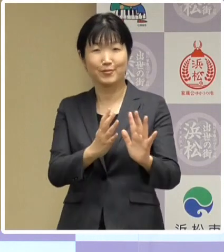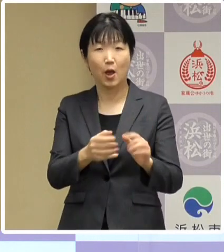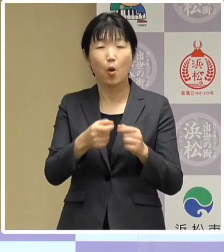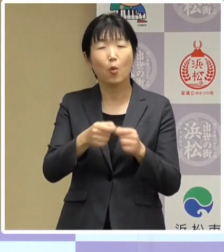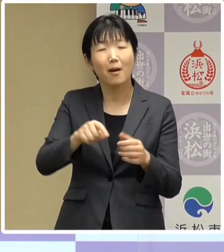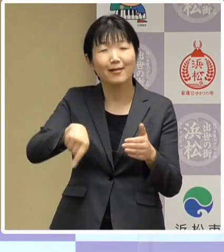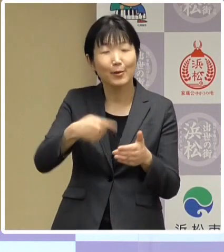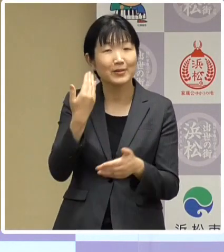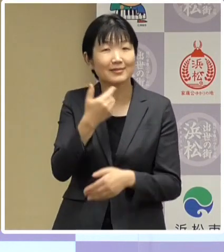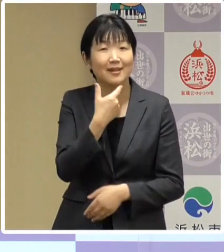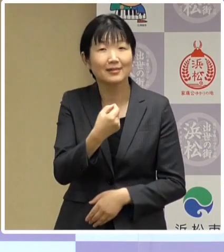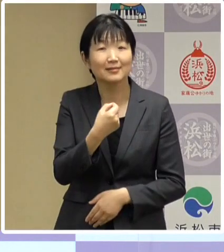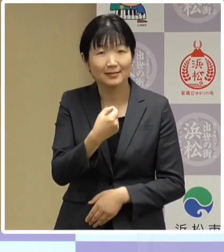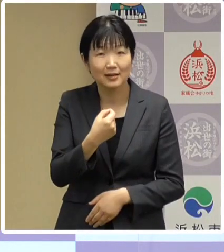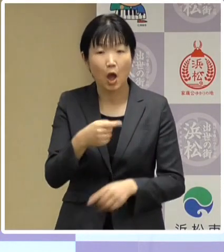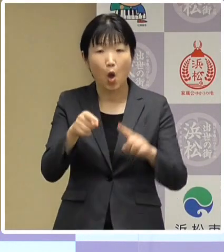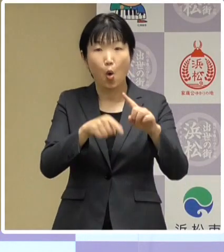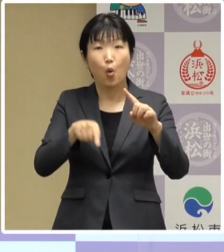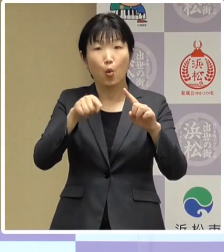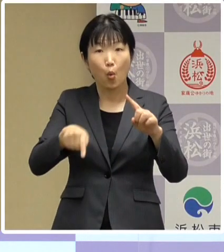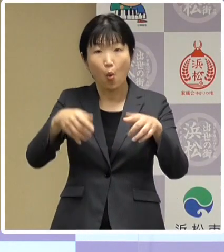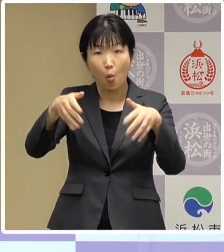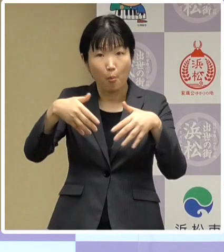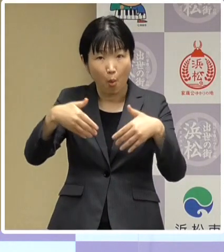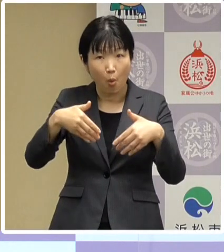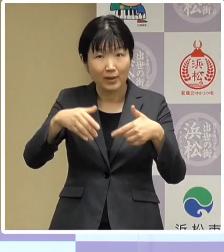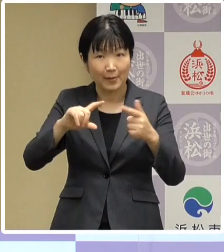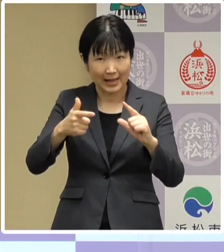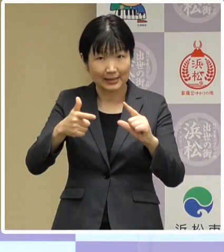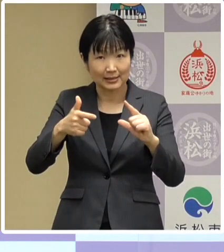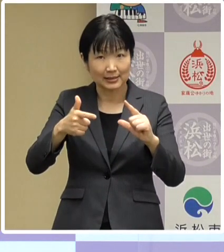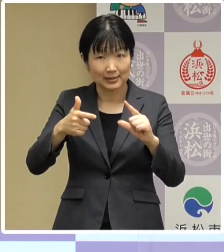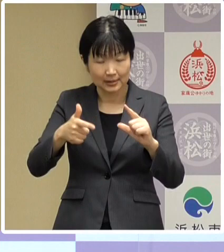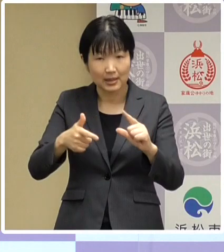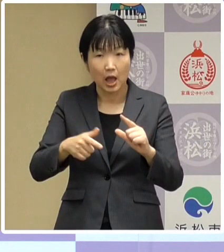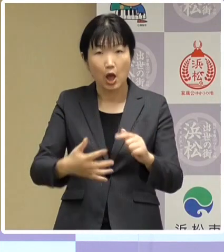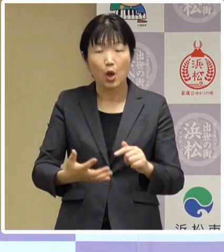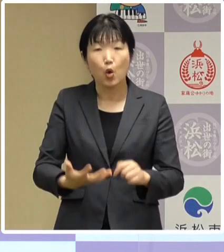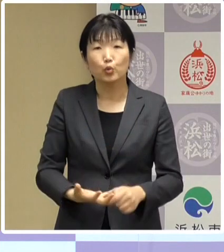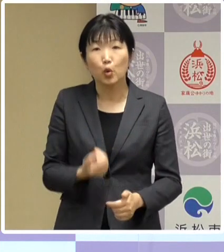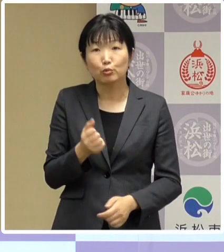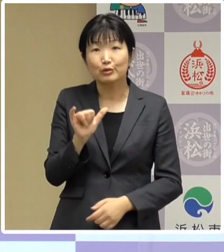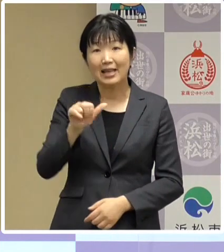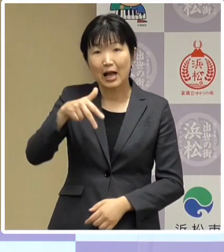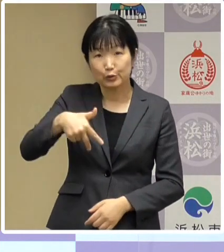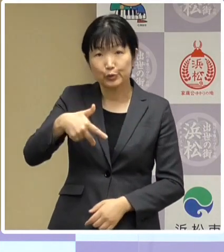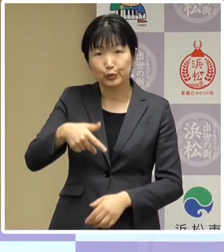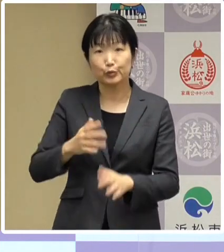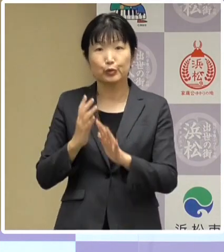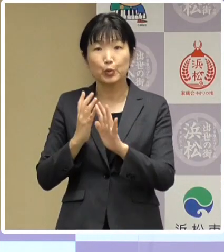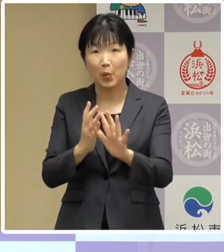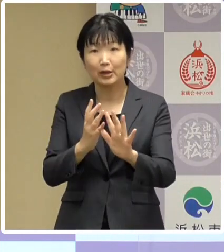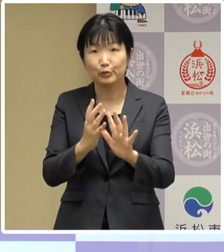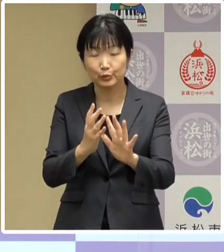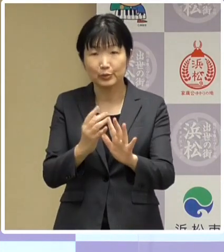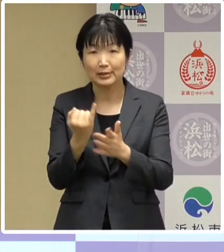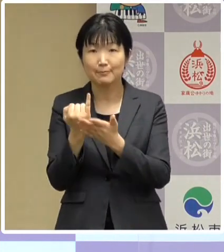、公募でない信康行列と姫様道中っていう